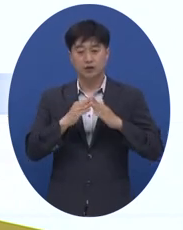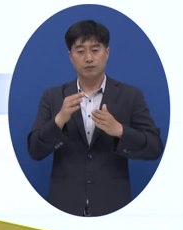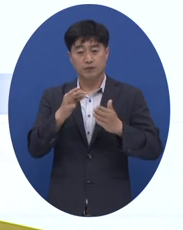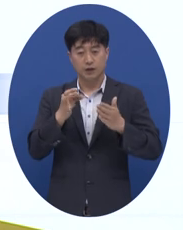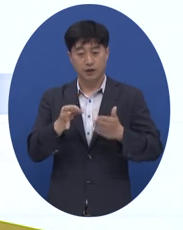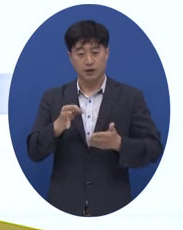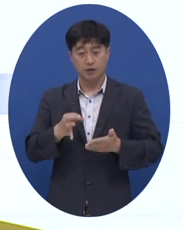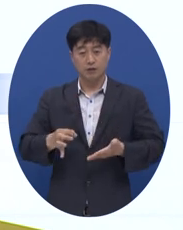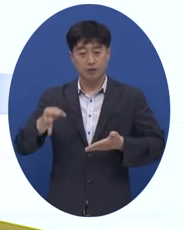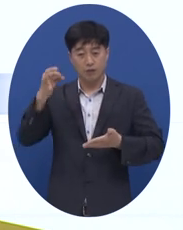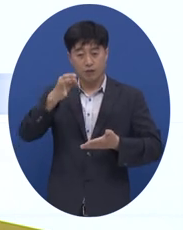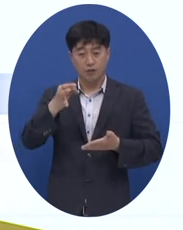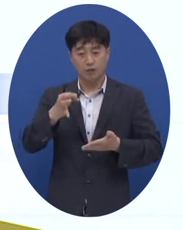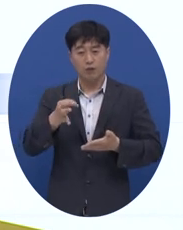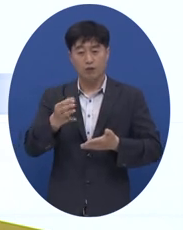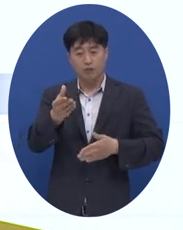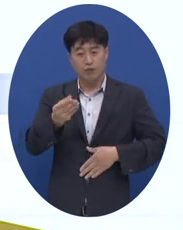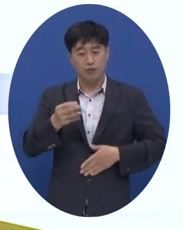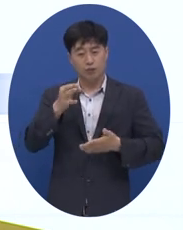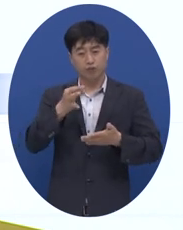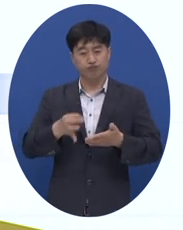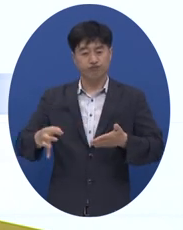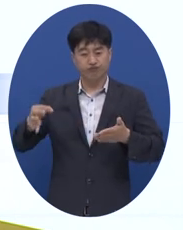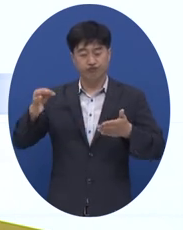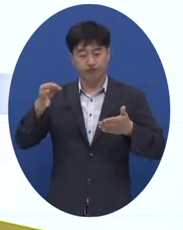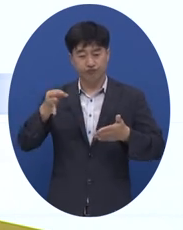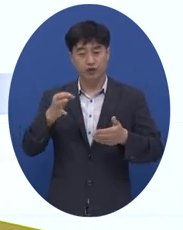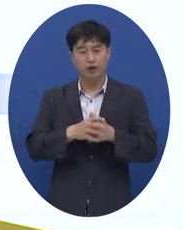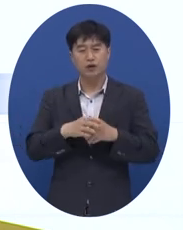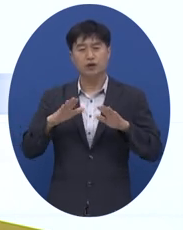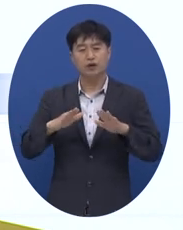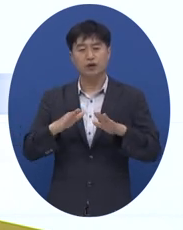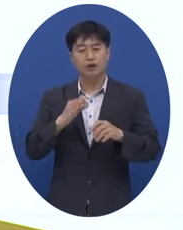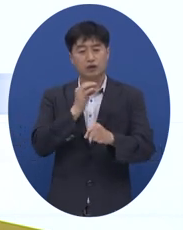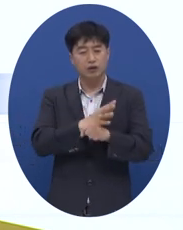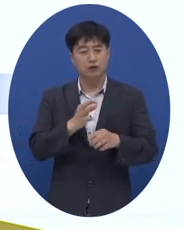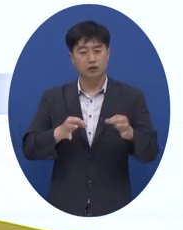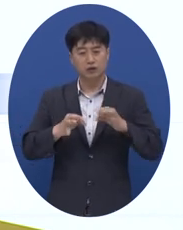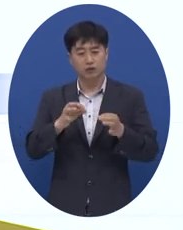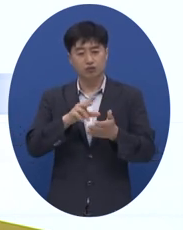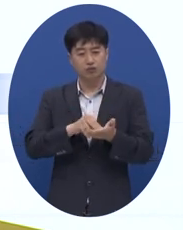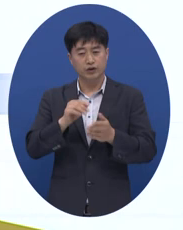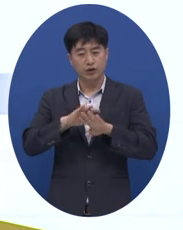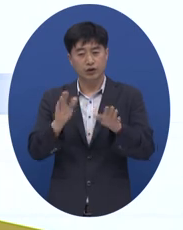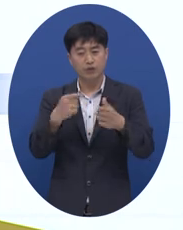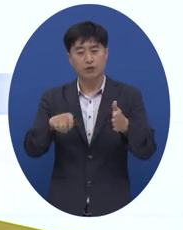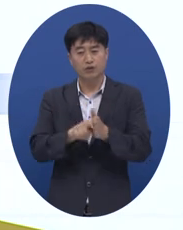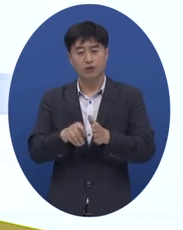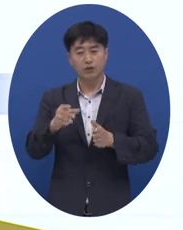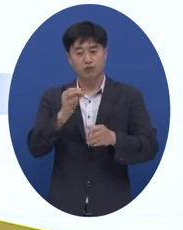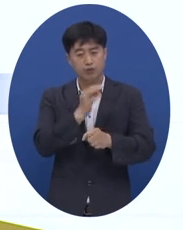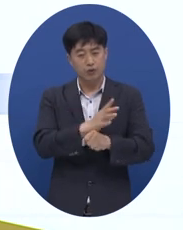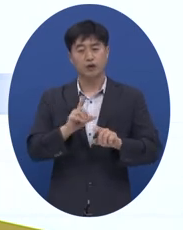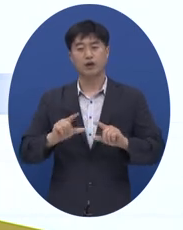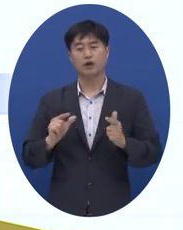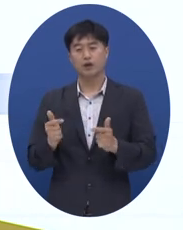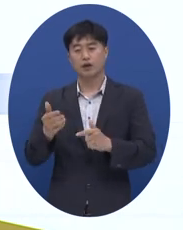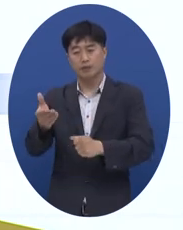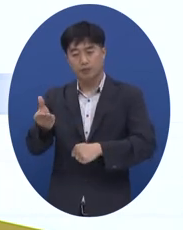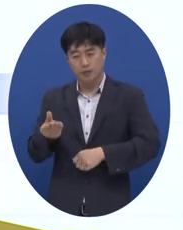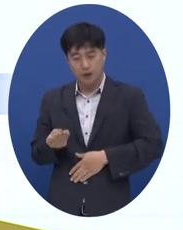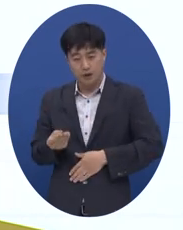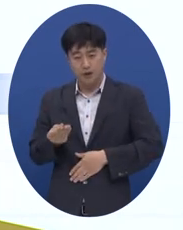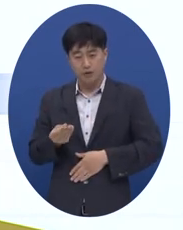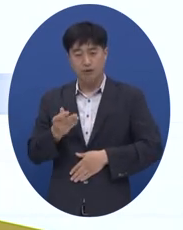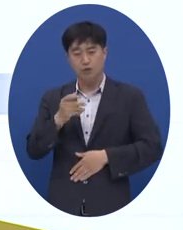주택가격 상승과 가계부채 증가 등 현재 분양주택 시장의 문제점을 해결하기 위해 분양을 임대로